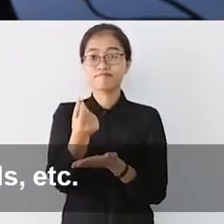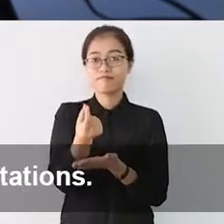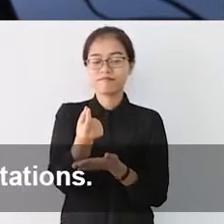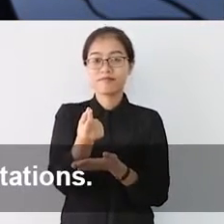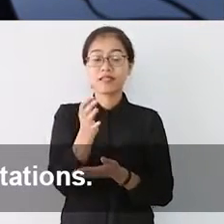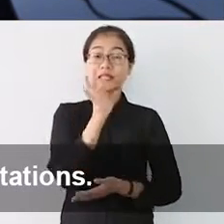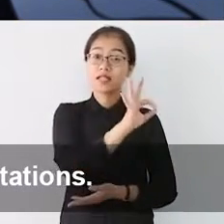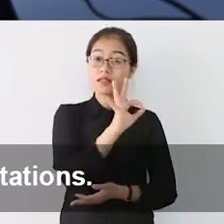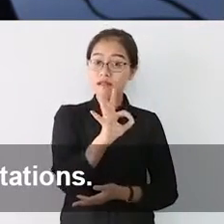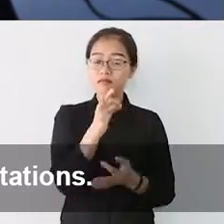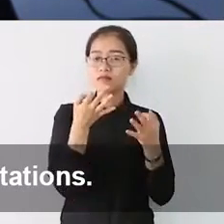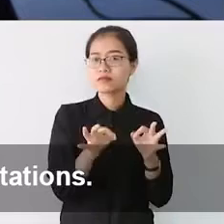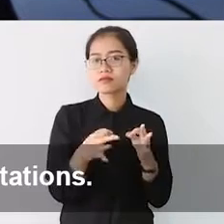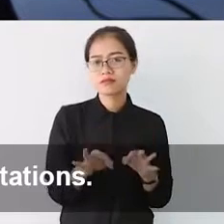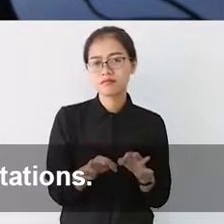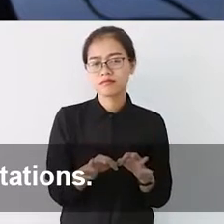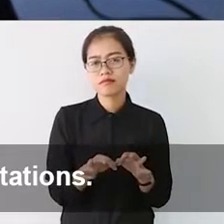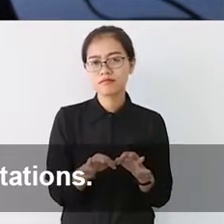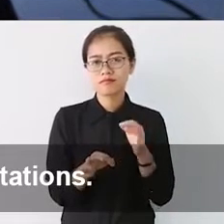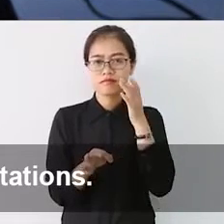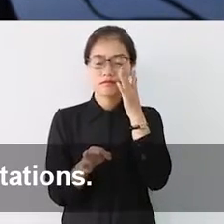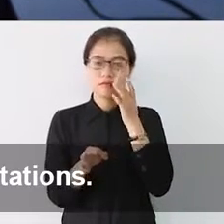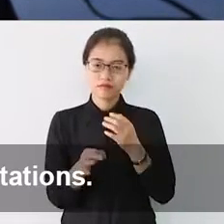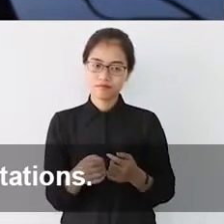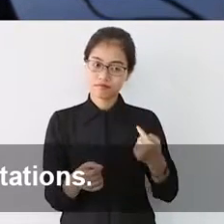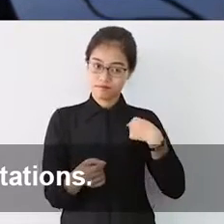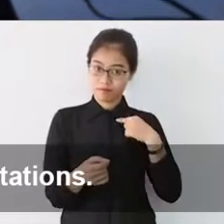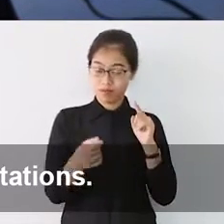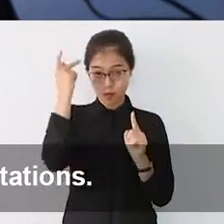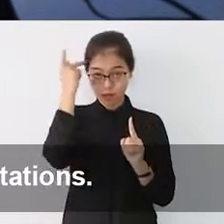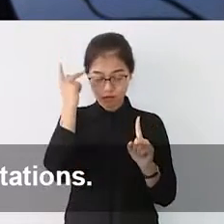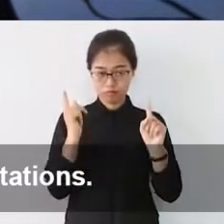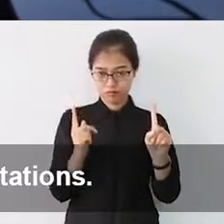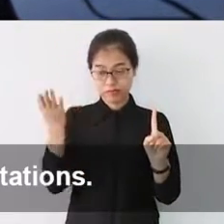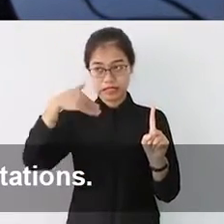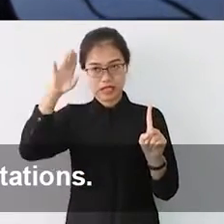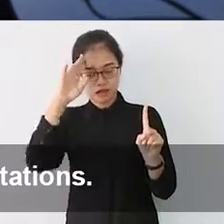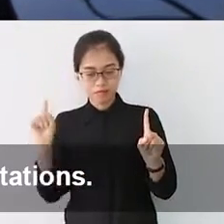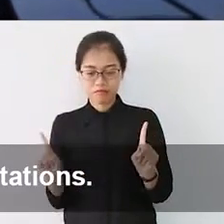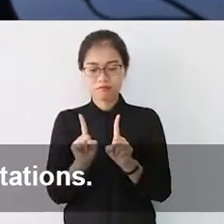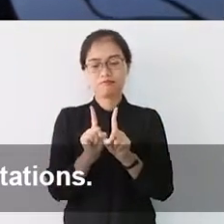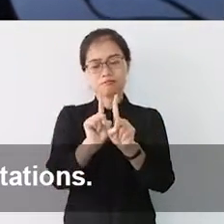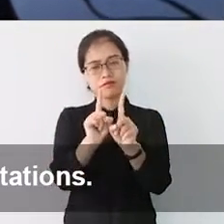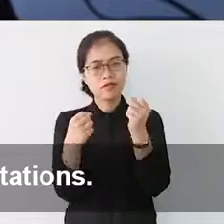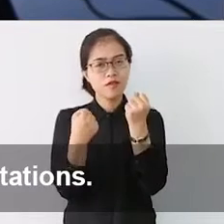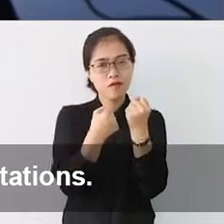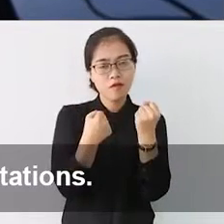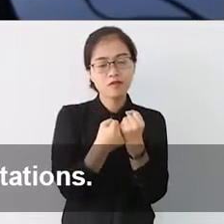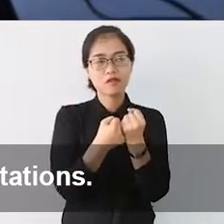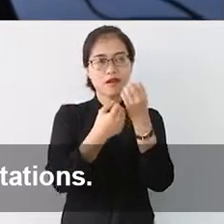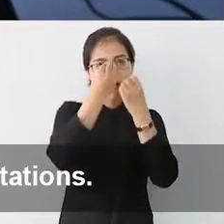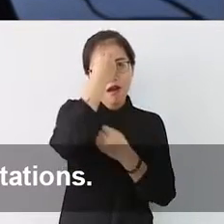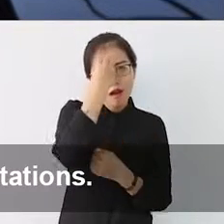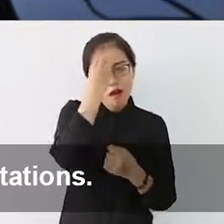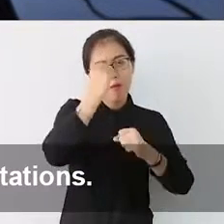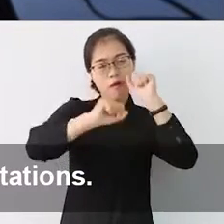tập. Và về tinh thần thì có người đồng hành, đó chính là các thầy cô trong